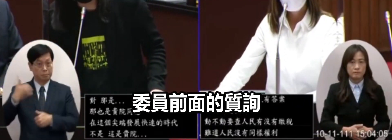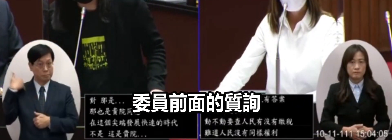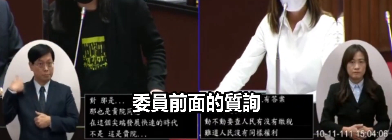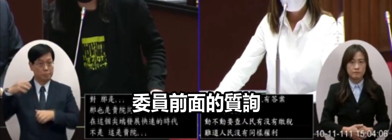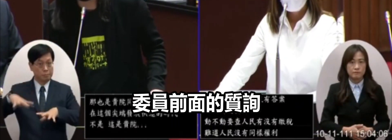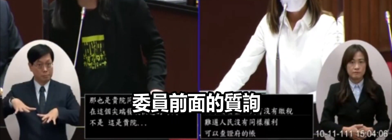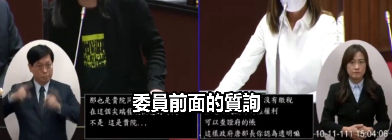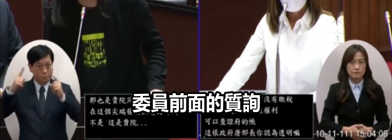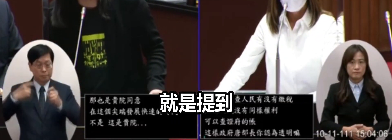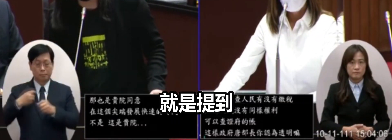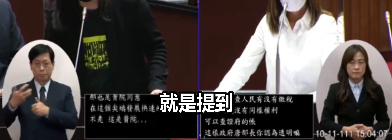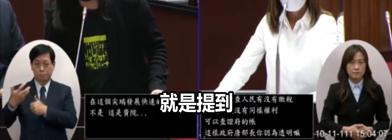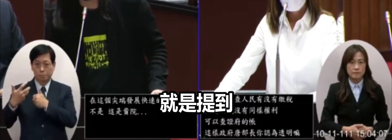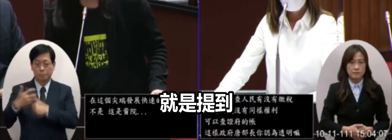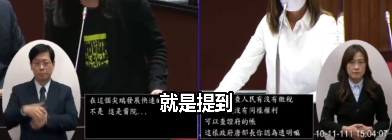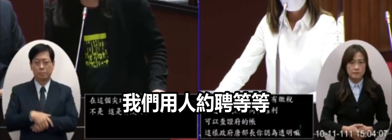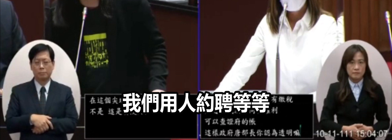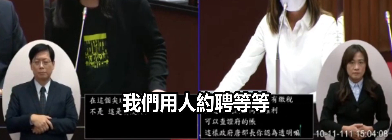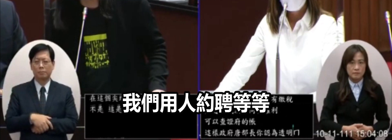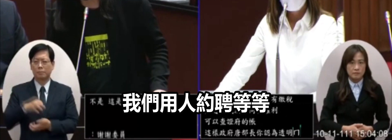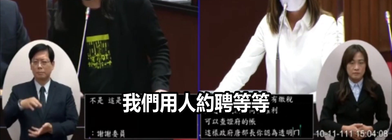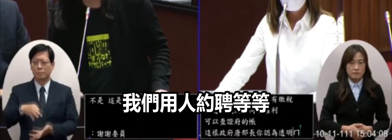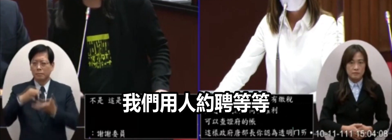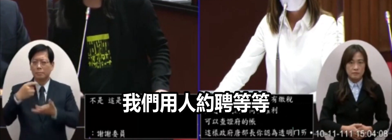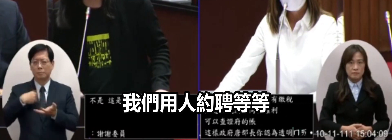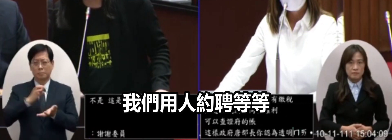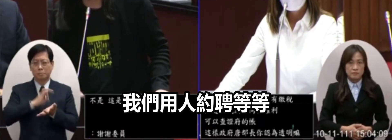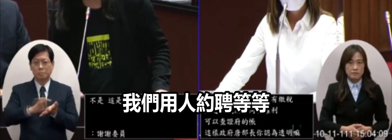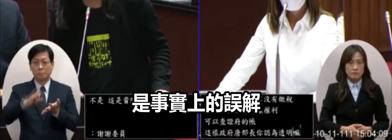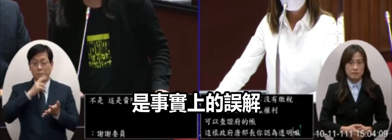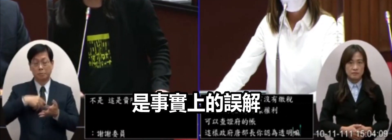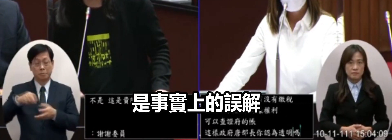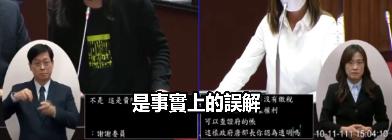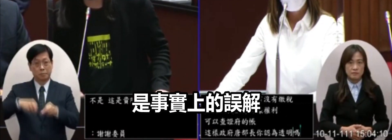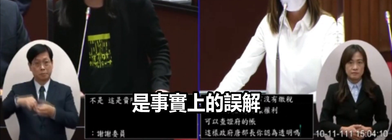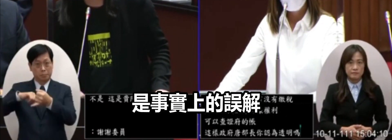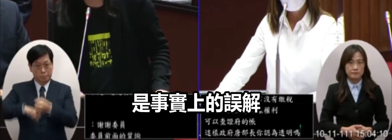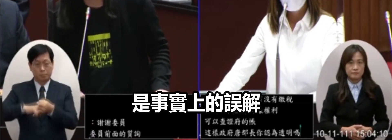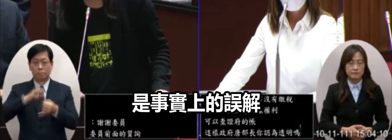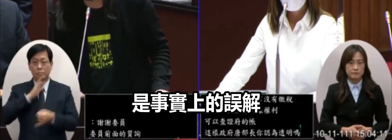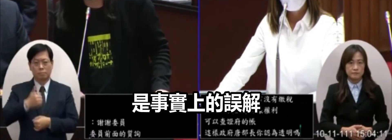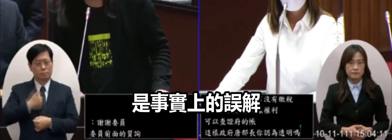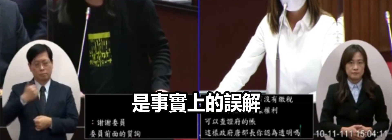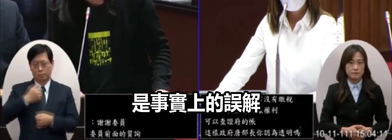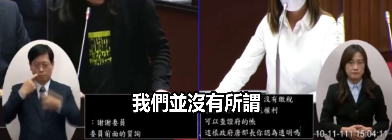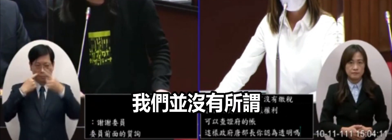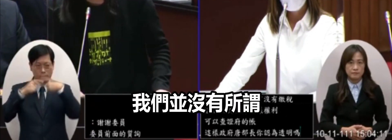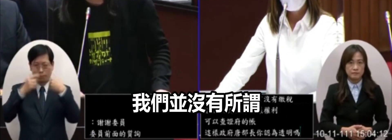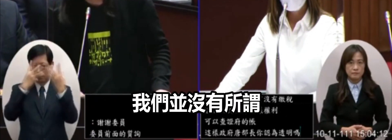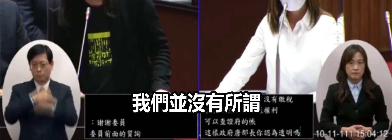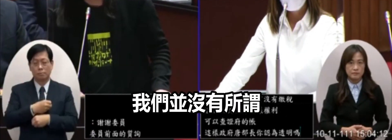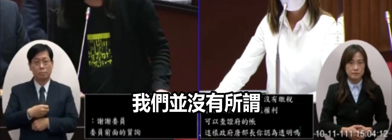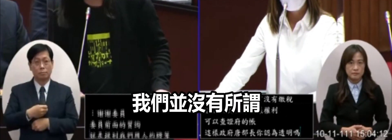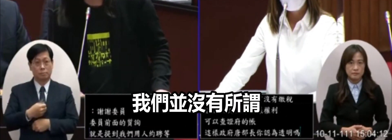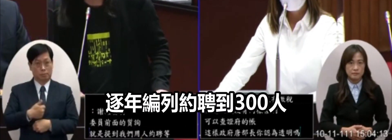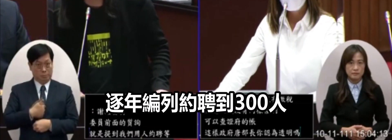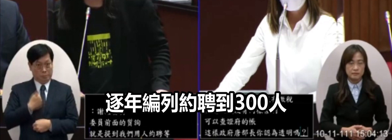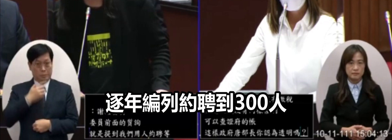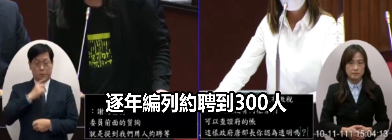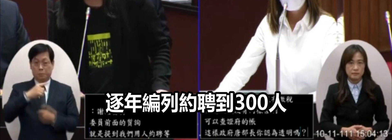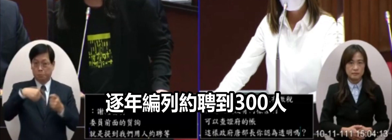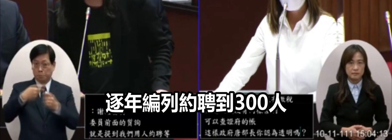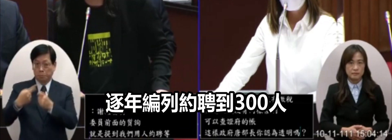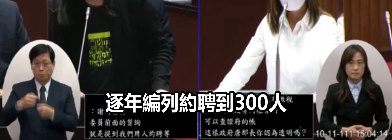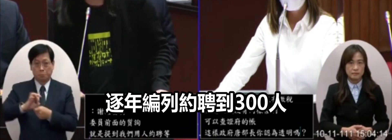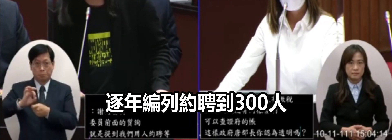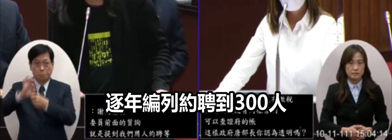的质询呢，就是提到我们用人约聘等等，那个是事实上的误解。我们并没有所谓逐年编